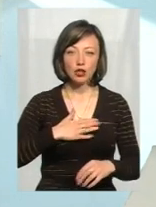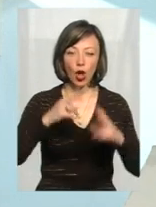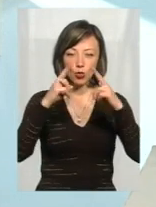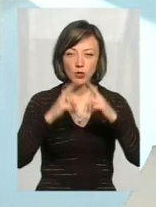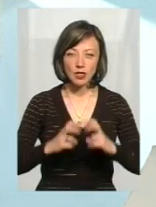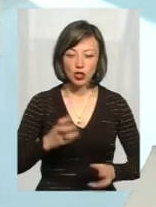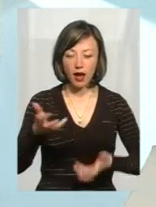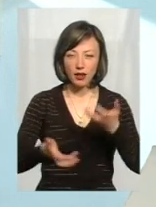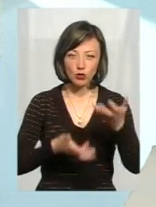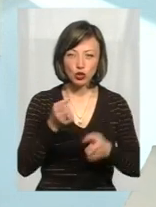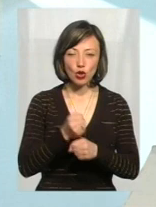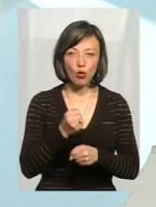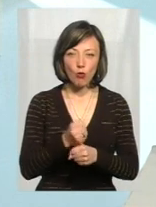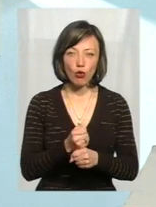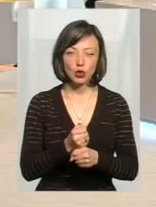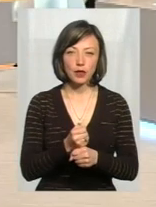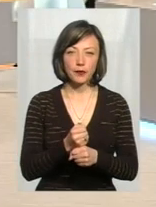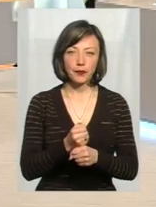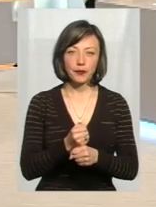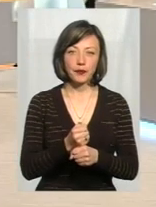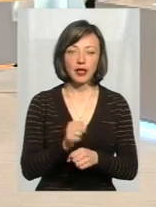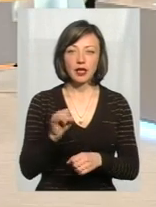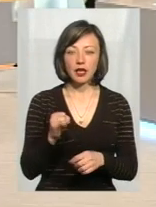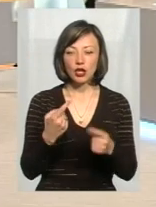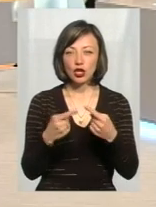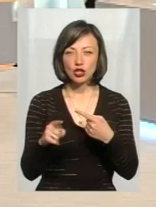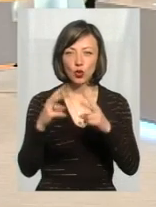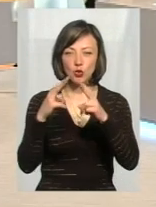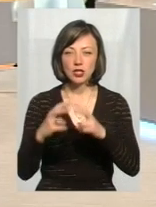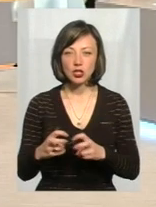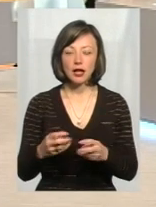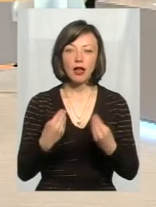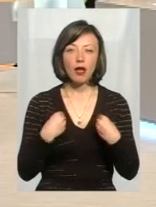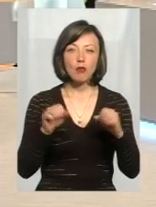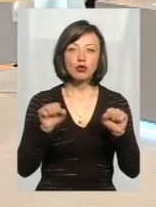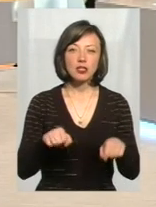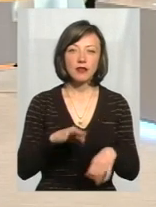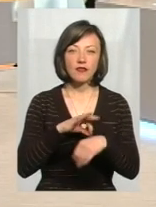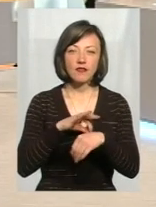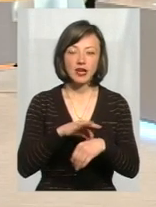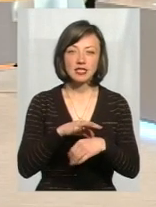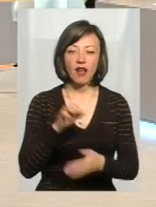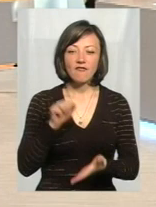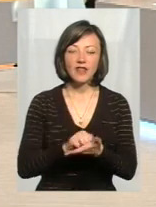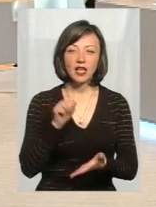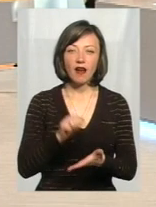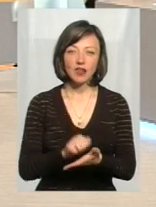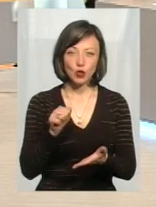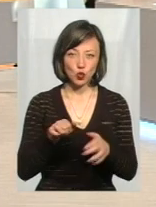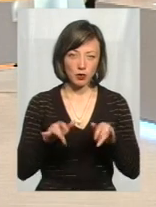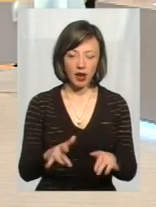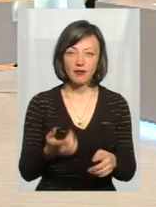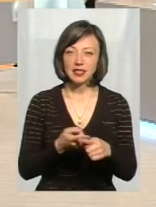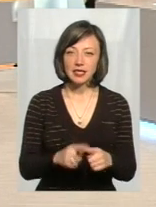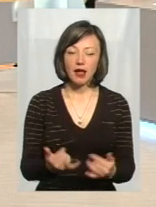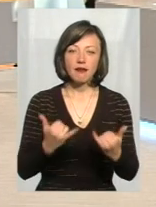дослідницькі, археологічні роботи, інше дослідження. Це дає нам можливість вести видавничу справу. Тобто це для